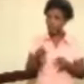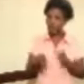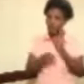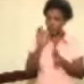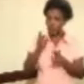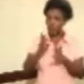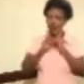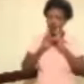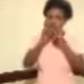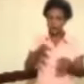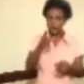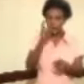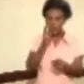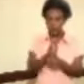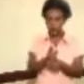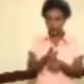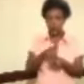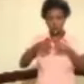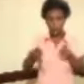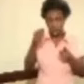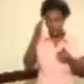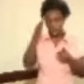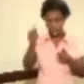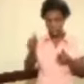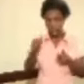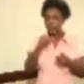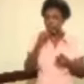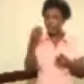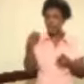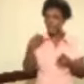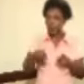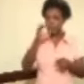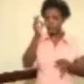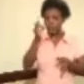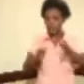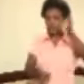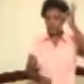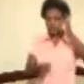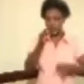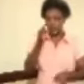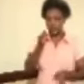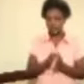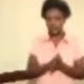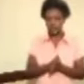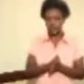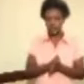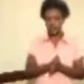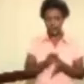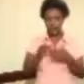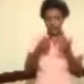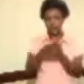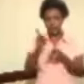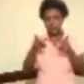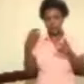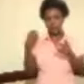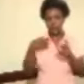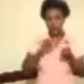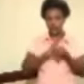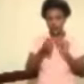gagnons effectivement un problème de l'institution que nous aurions justice. Nous avons un